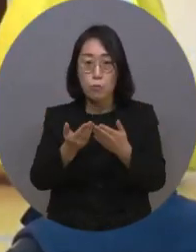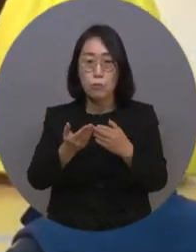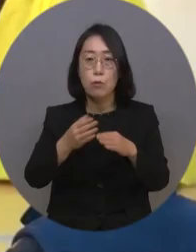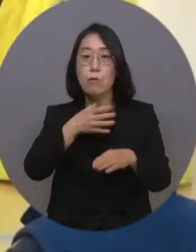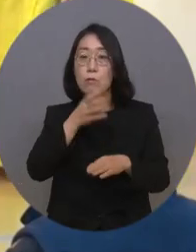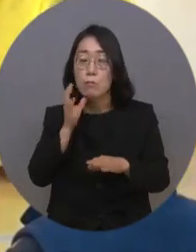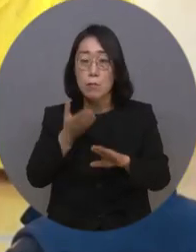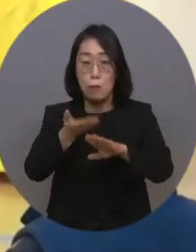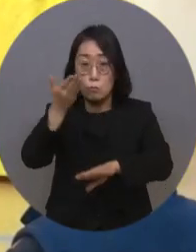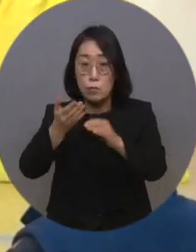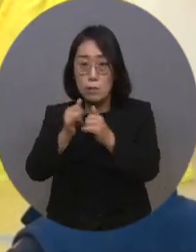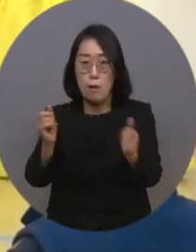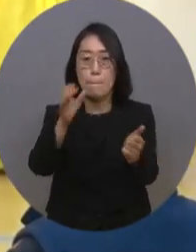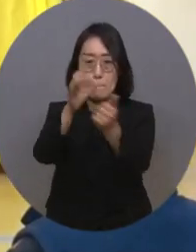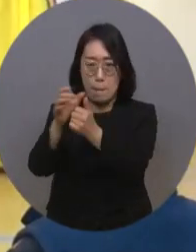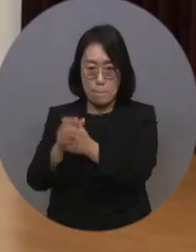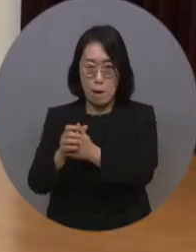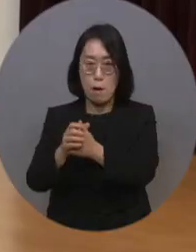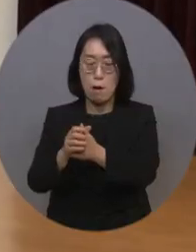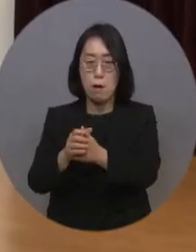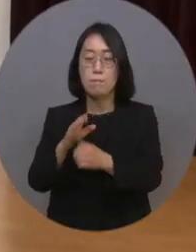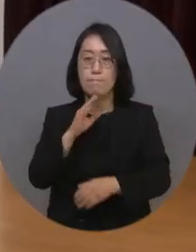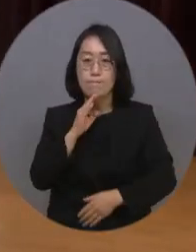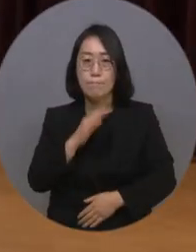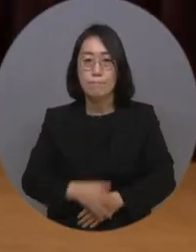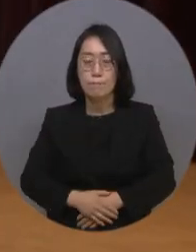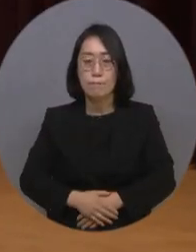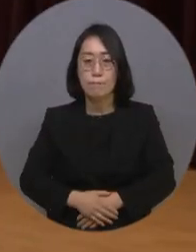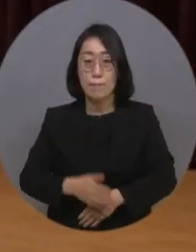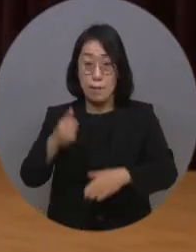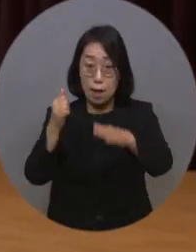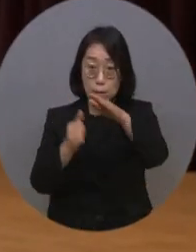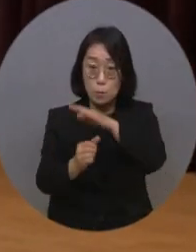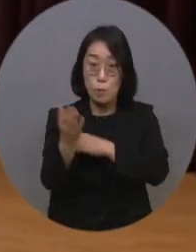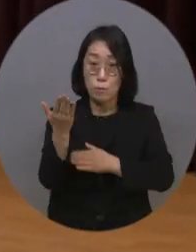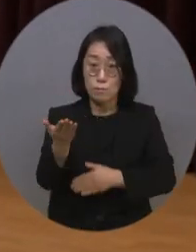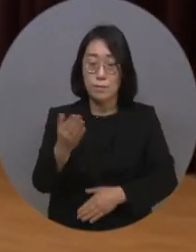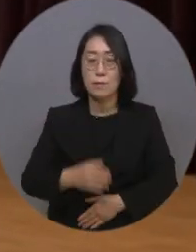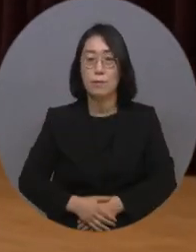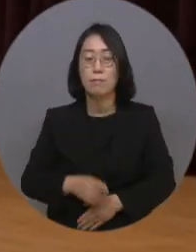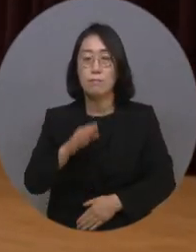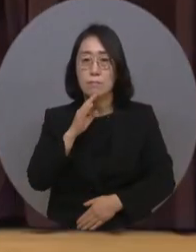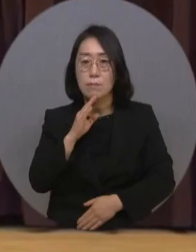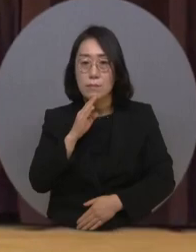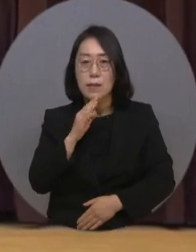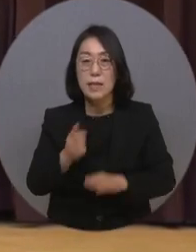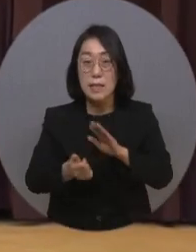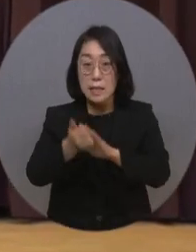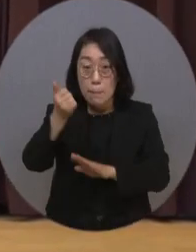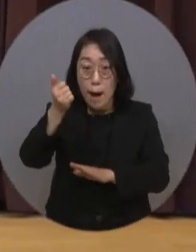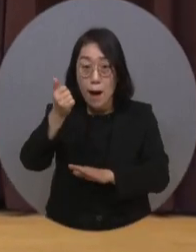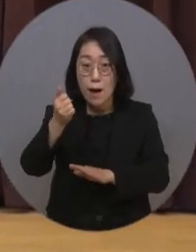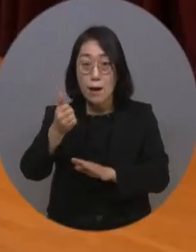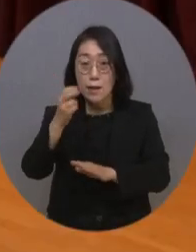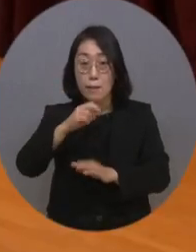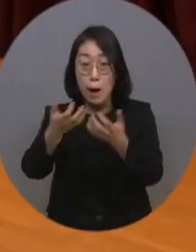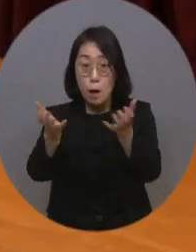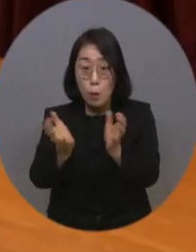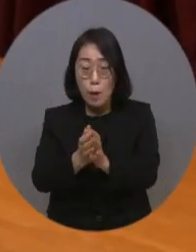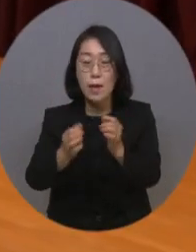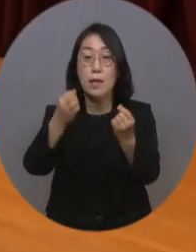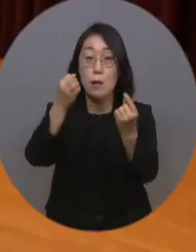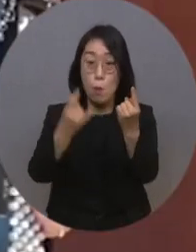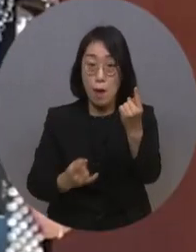있습니다. 한빛문화예술단 박미연 대표는 2023년 제1회 희망음악회를 기점으로 앞으로 많은